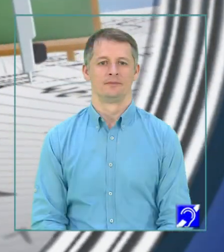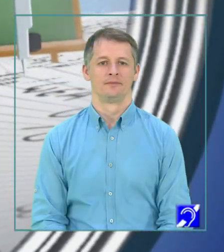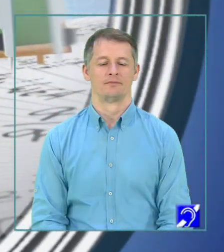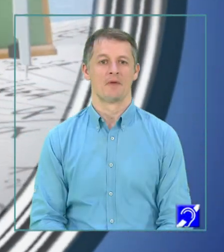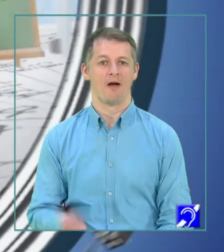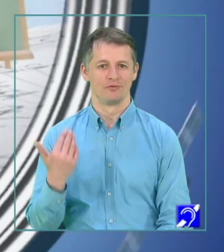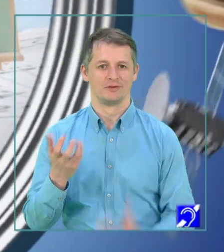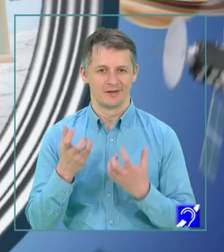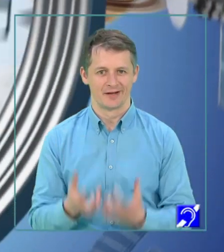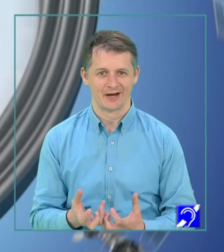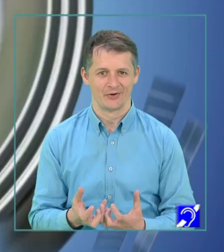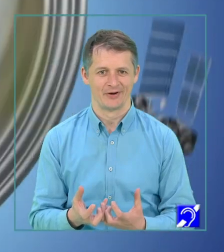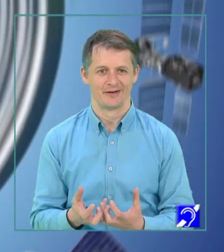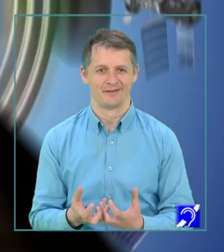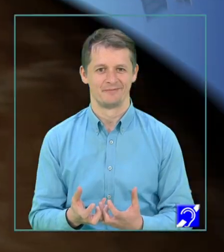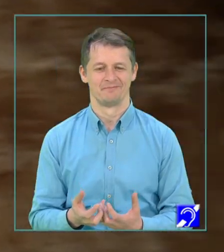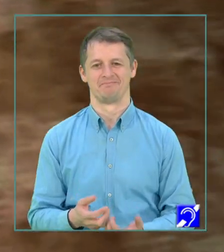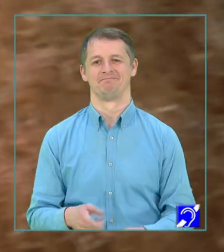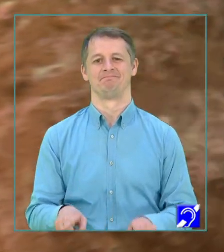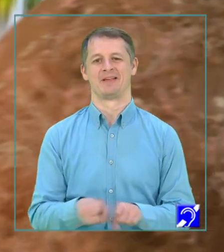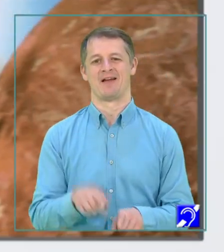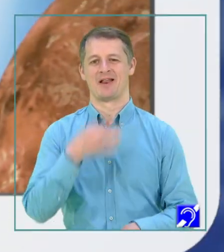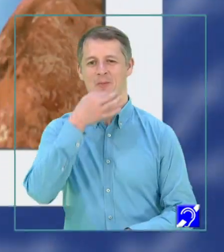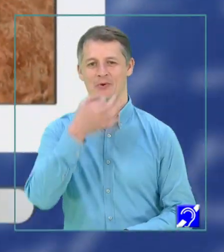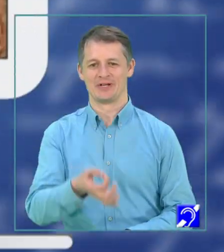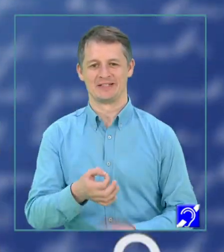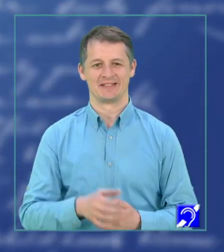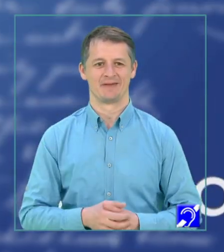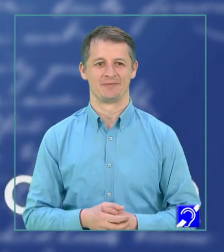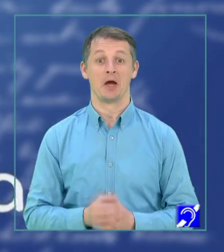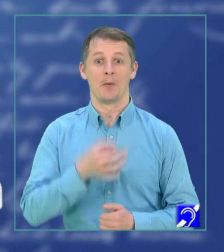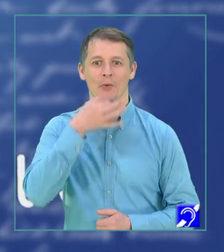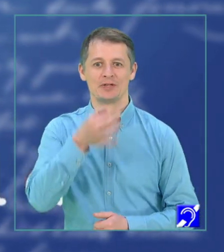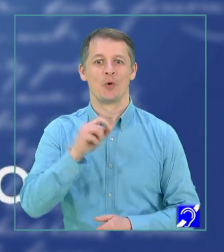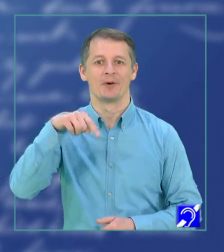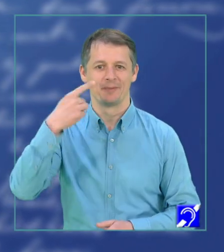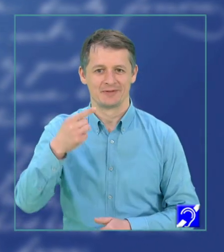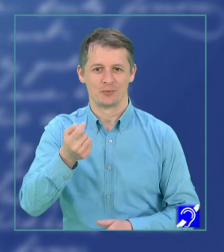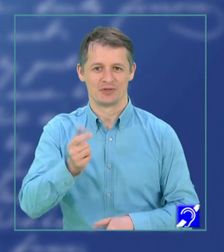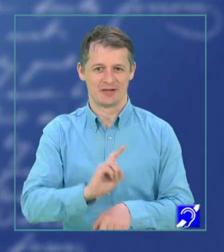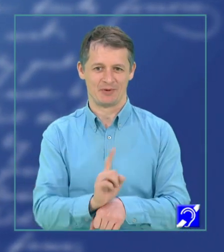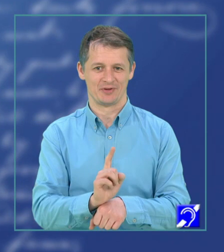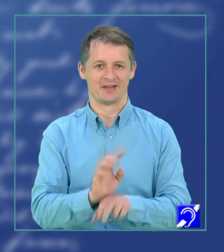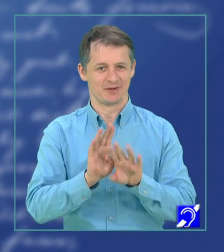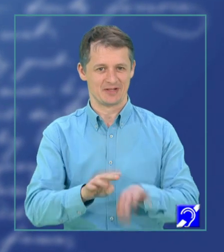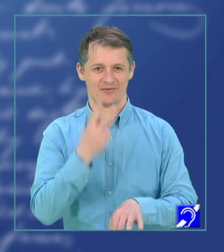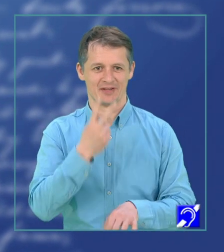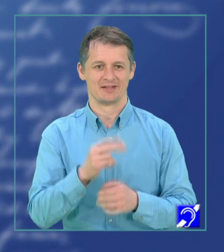A fost greu? Poezie. Poezia urmează în câteva minute. Stați să vedeți.